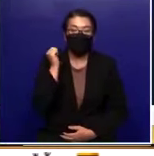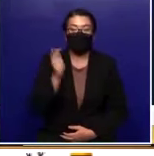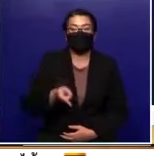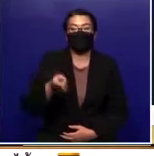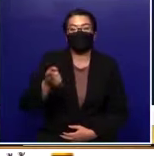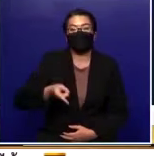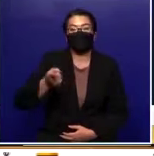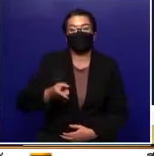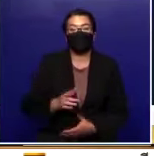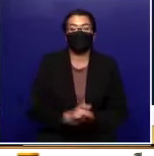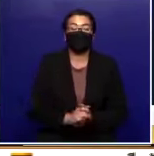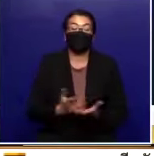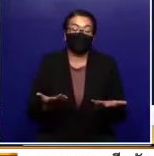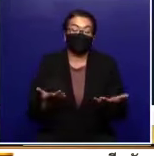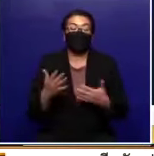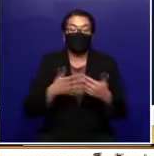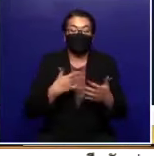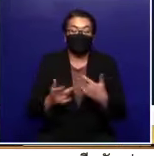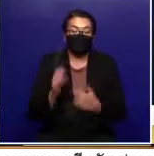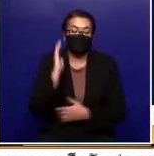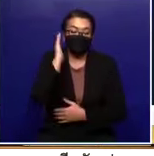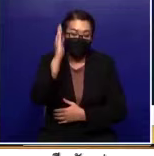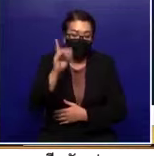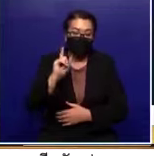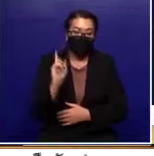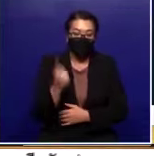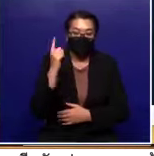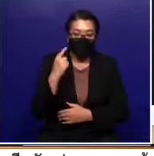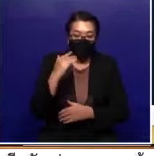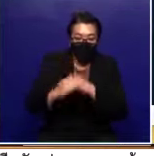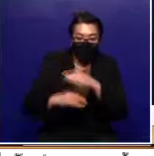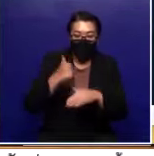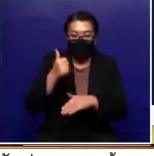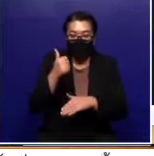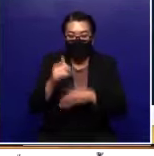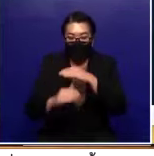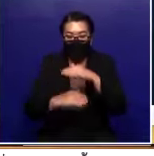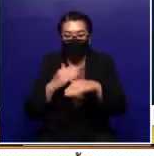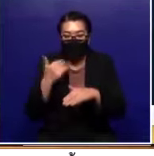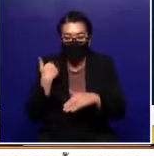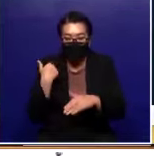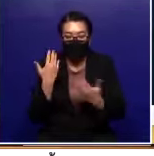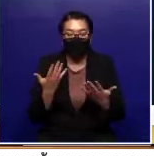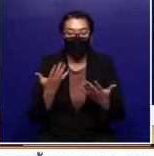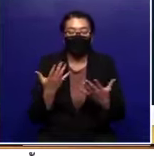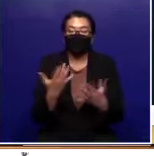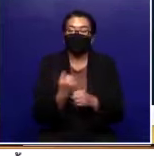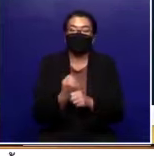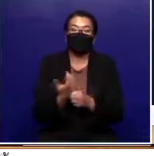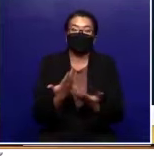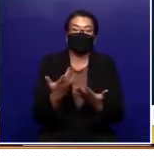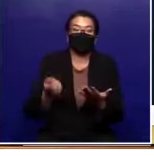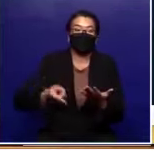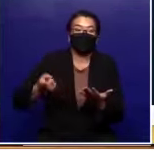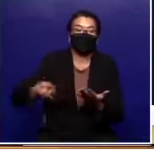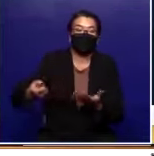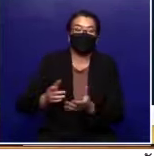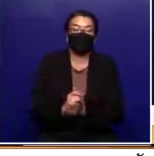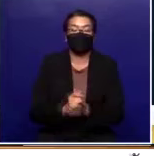นะเดี๋ยววาระ2รายกระทรวงมันกว่านี้อีกท่านประธานครับท่านประธานครับเหตุผล